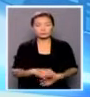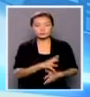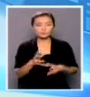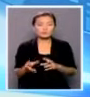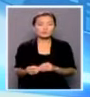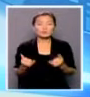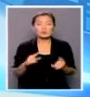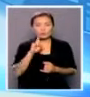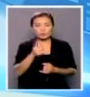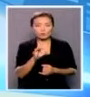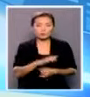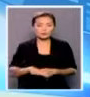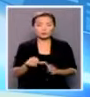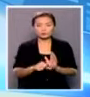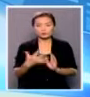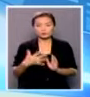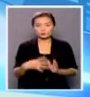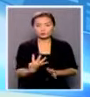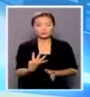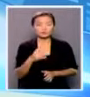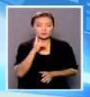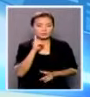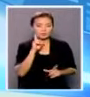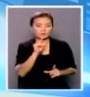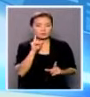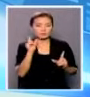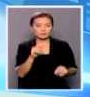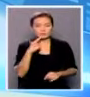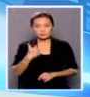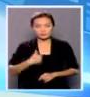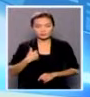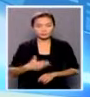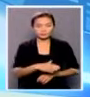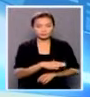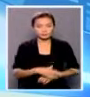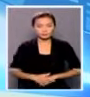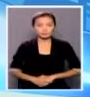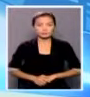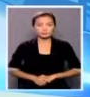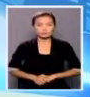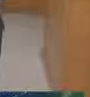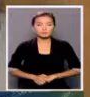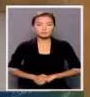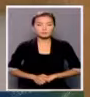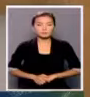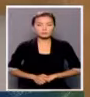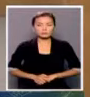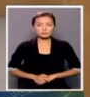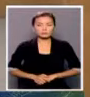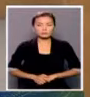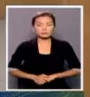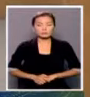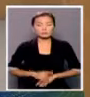жыл басынан бері облыстан 654 өрен әскерге жөнелтілді. Тақырыпта Зейнер Ғали тарқатсын. Айбын,